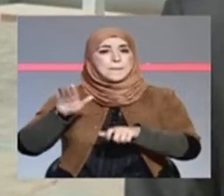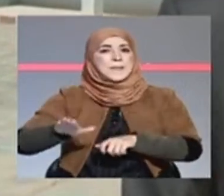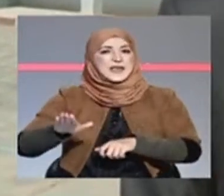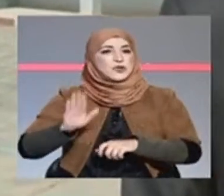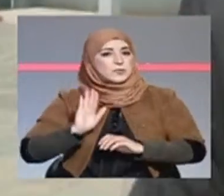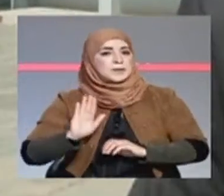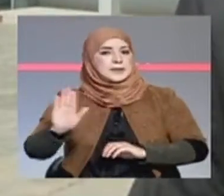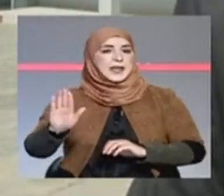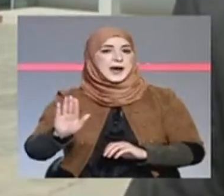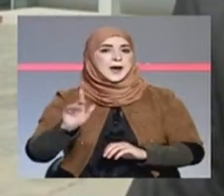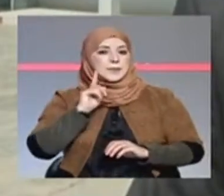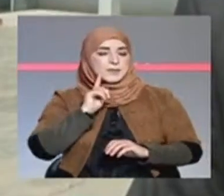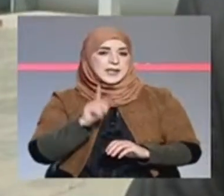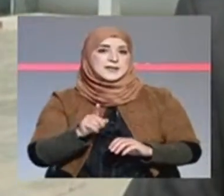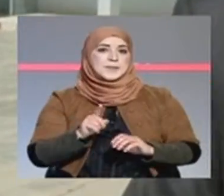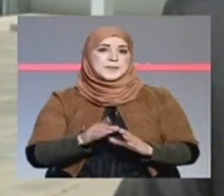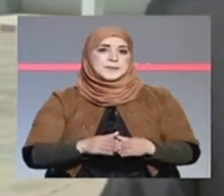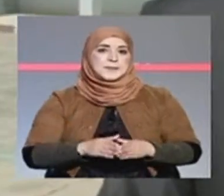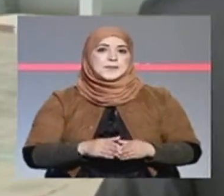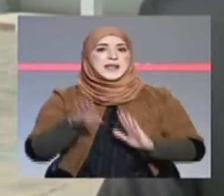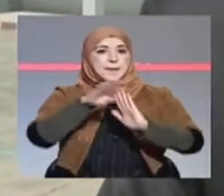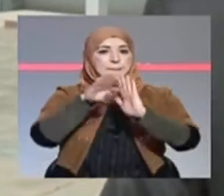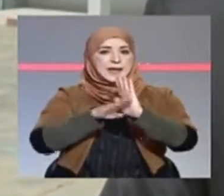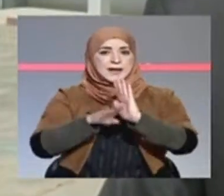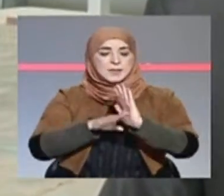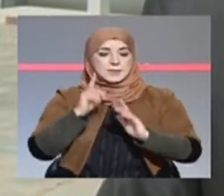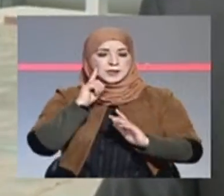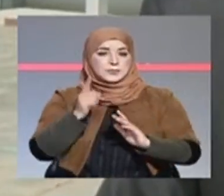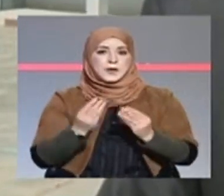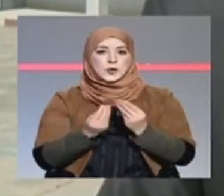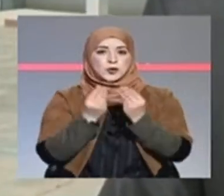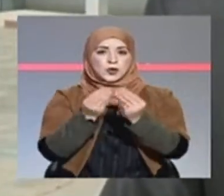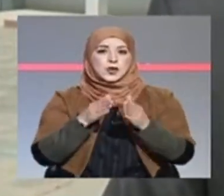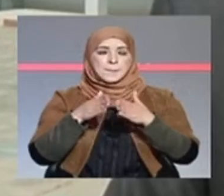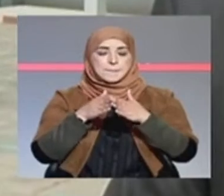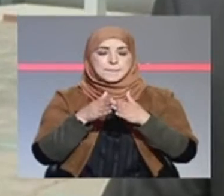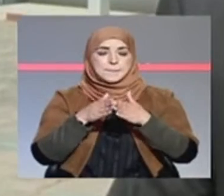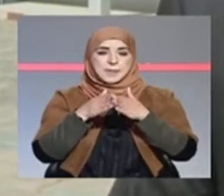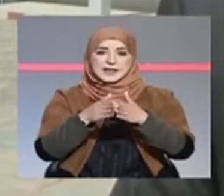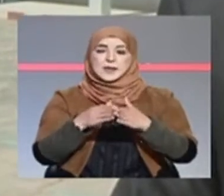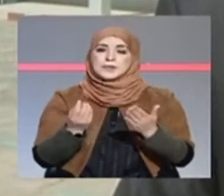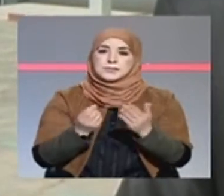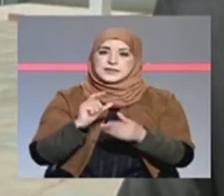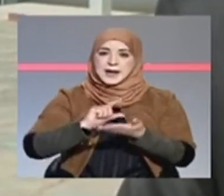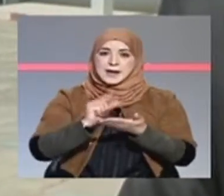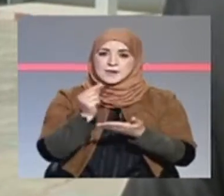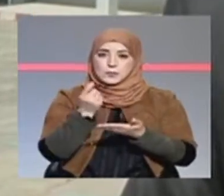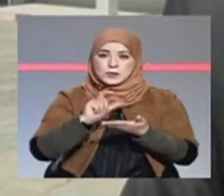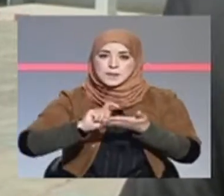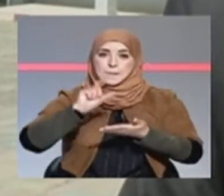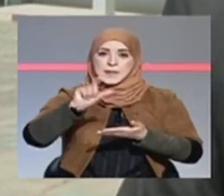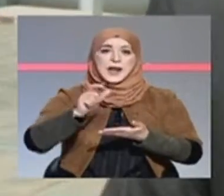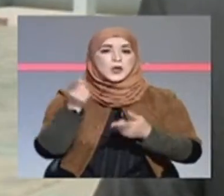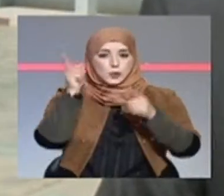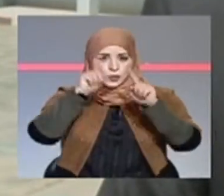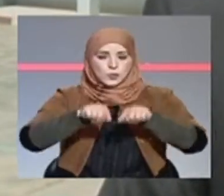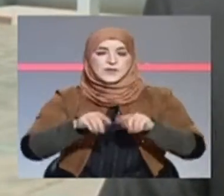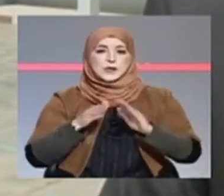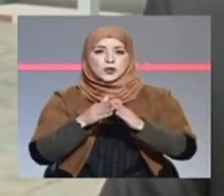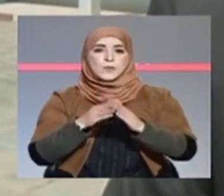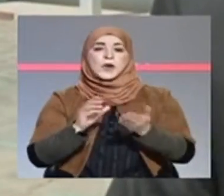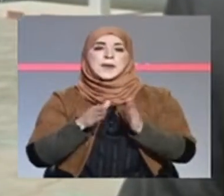دون سواهم دينا بالتجديد ال المطلب المنحى تجديد المنحه ثم مطالب جديده بالنسبه